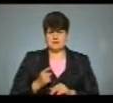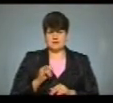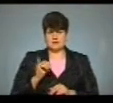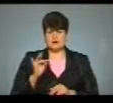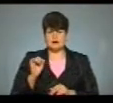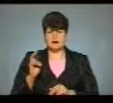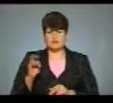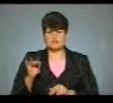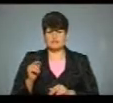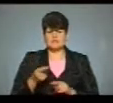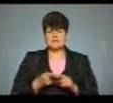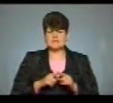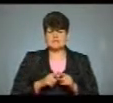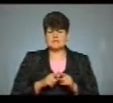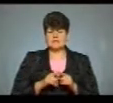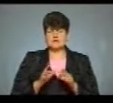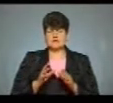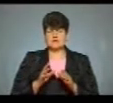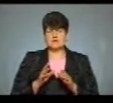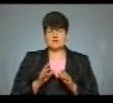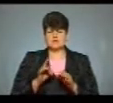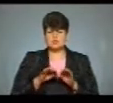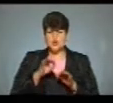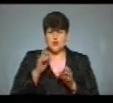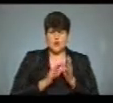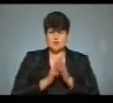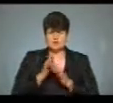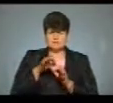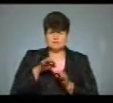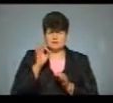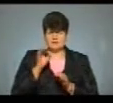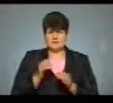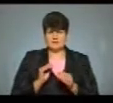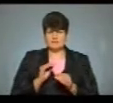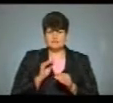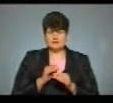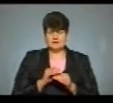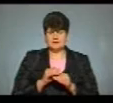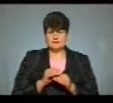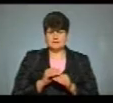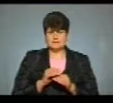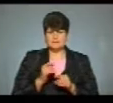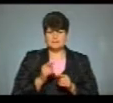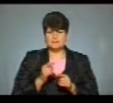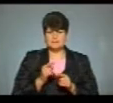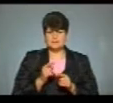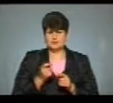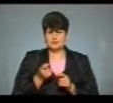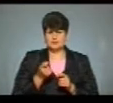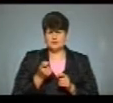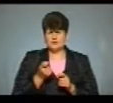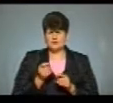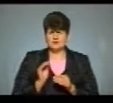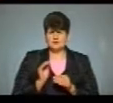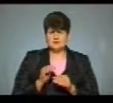Це рослинна витяжка, дуже концентрована. Також, якщо додаєте, додаєте пів носика на ваше дозування, не більше,